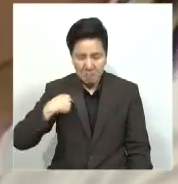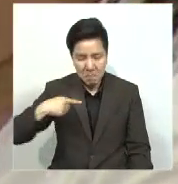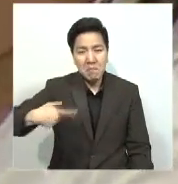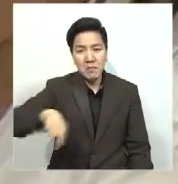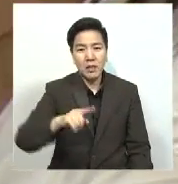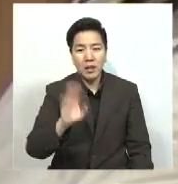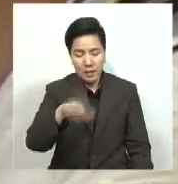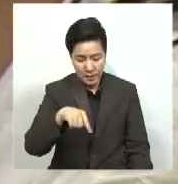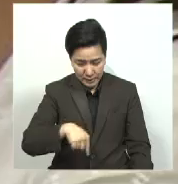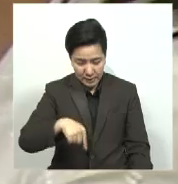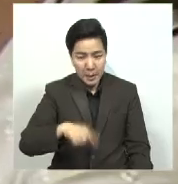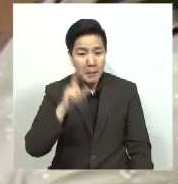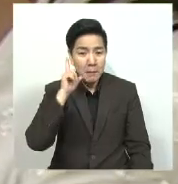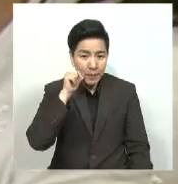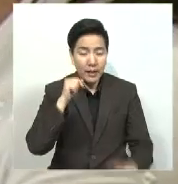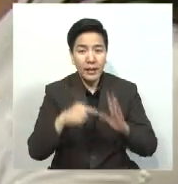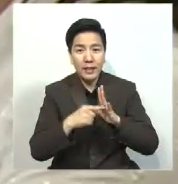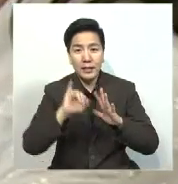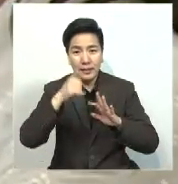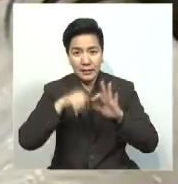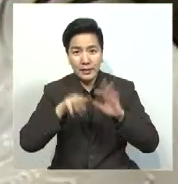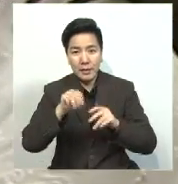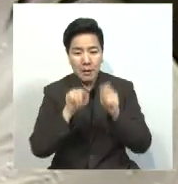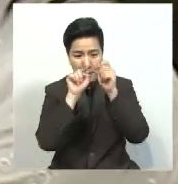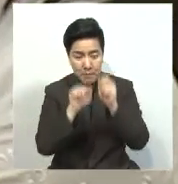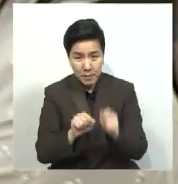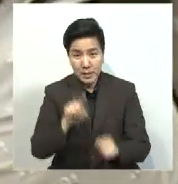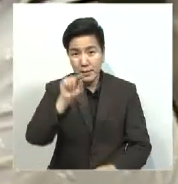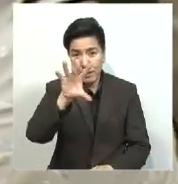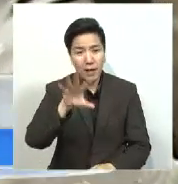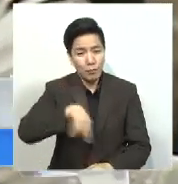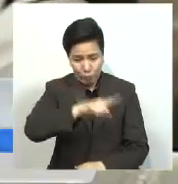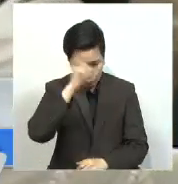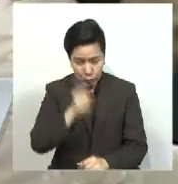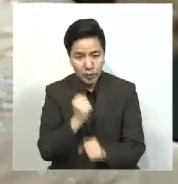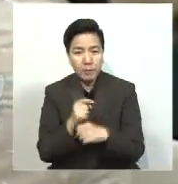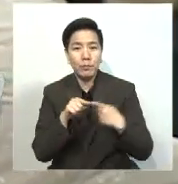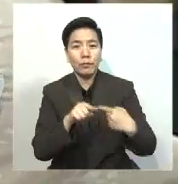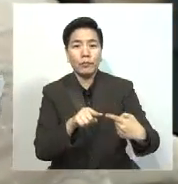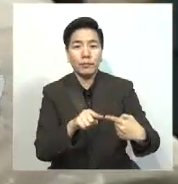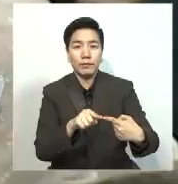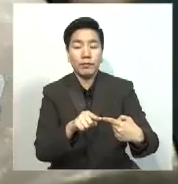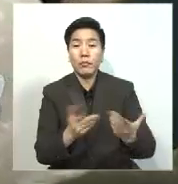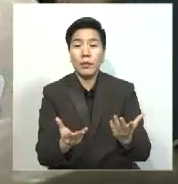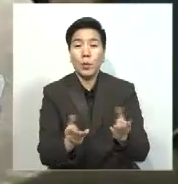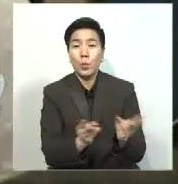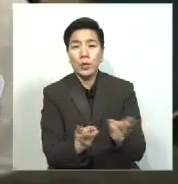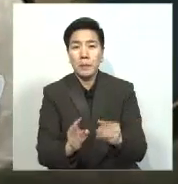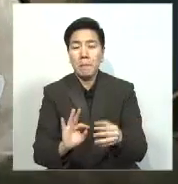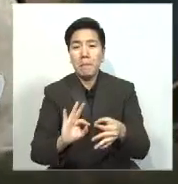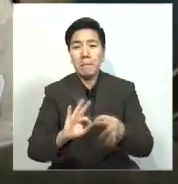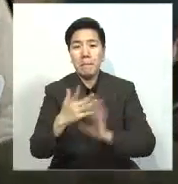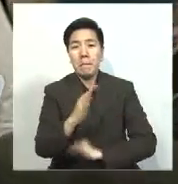เอาละแม่แจ่มแม่เติมทำต่อไปทำทุกอำเภอ25อำเภอบ้างใช่ไหมกลไกไฟป่